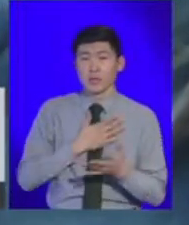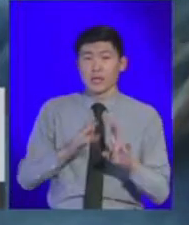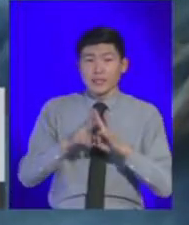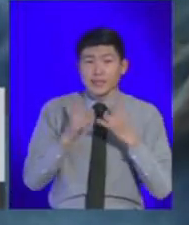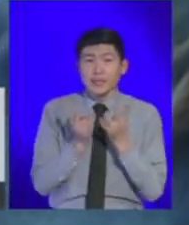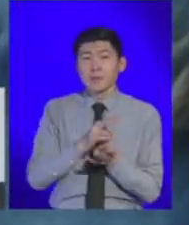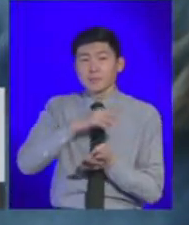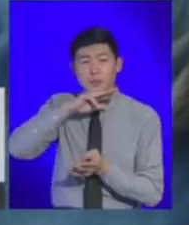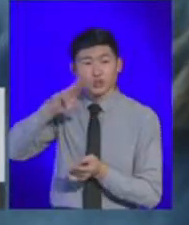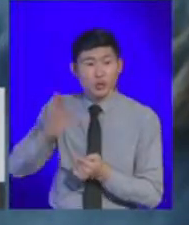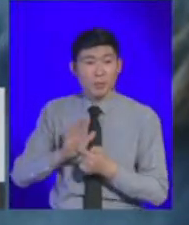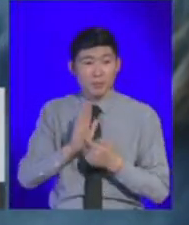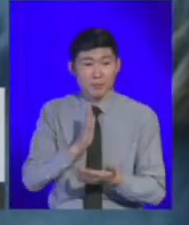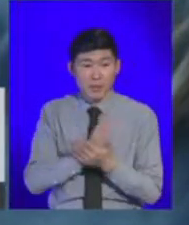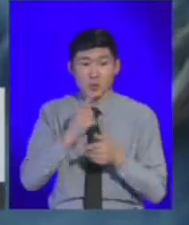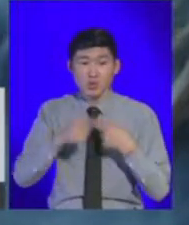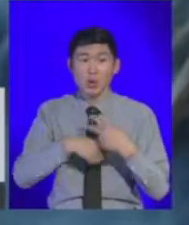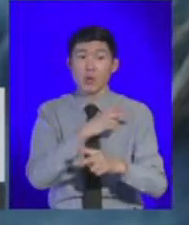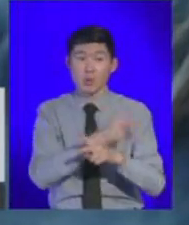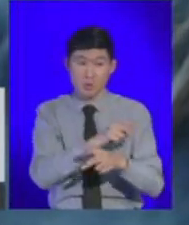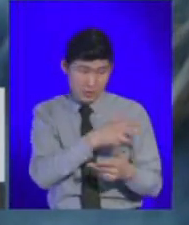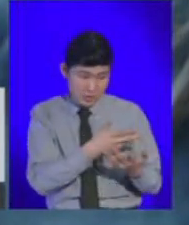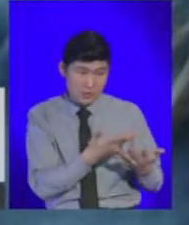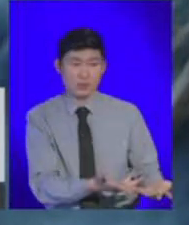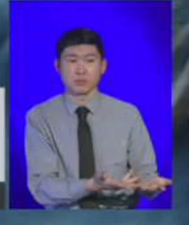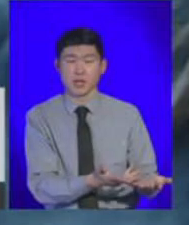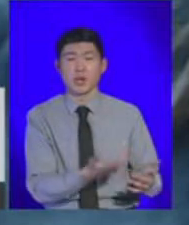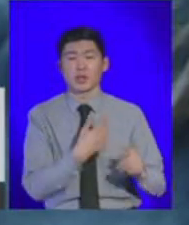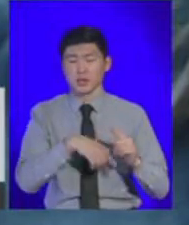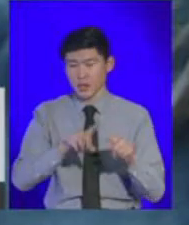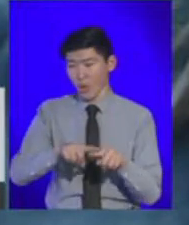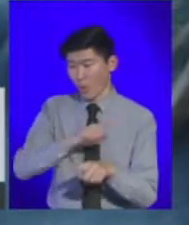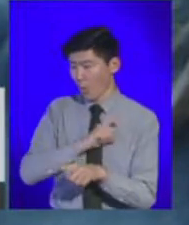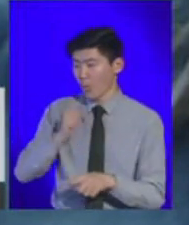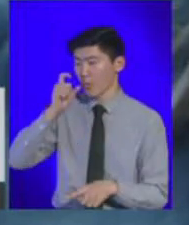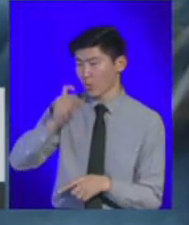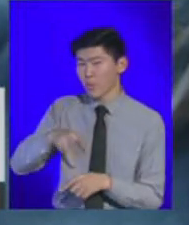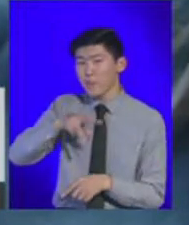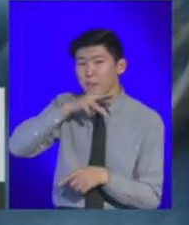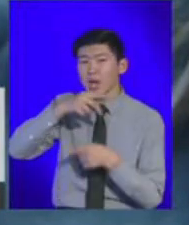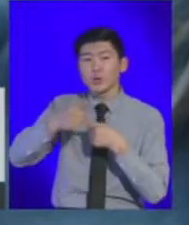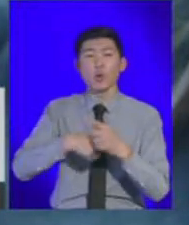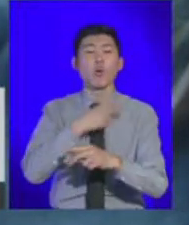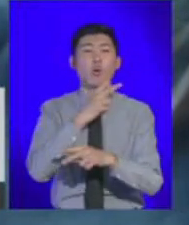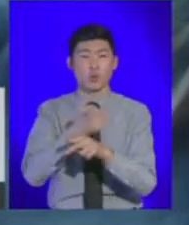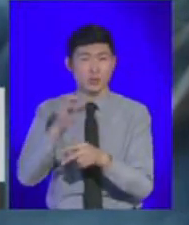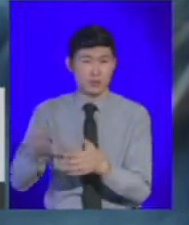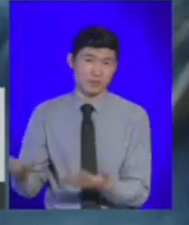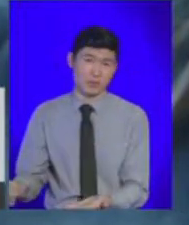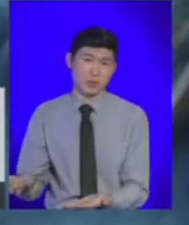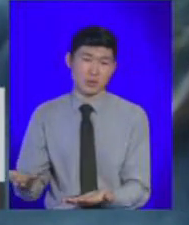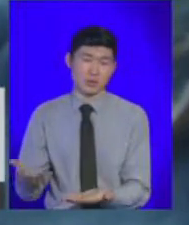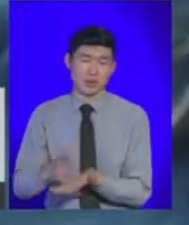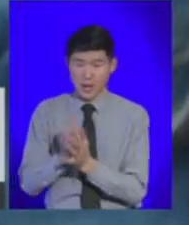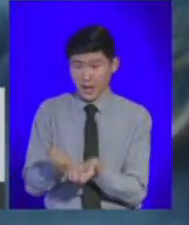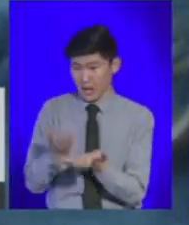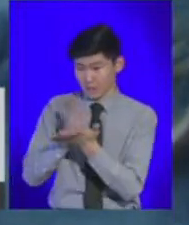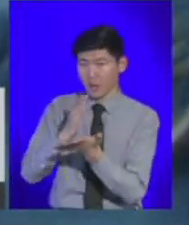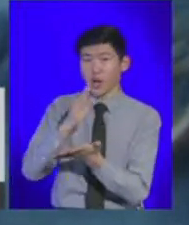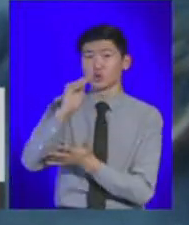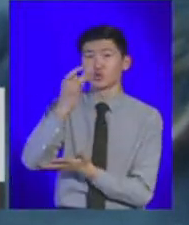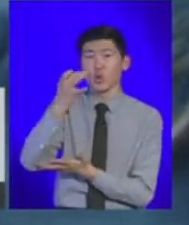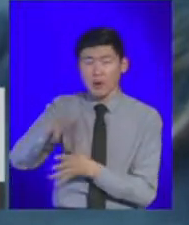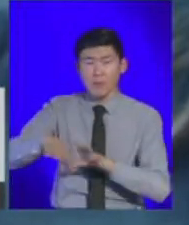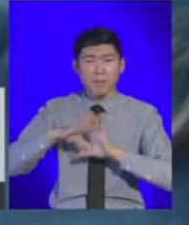ил тод байдлын тухай хуулийн заалт нь энэ байна. А нөгөөх нь хувь хүний мэдээллийн тухай хуулийн заалт нь энэ. А гарсан журам нь яг энэ